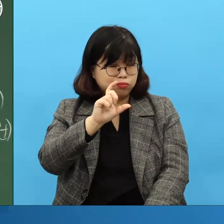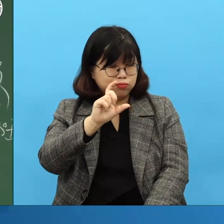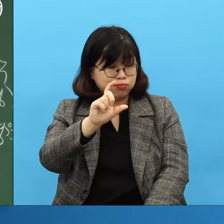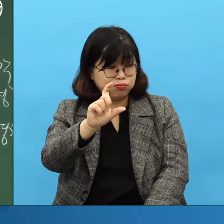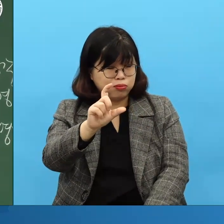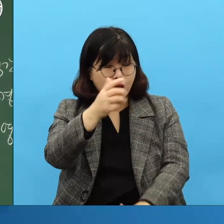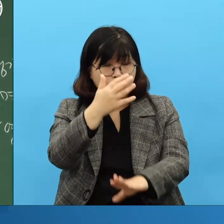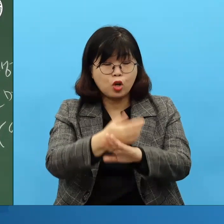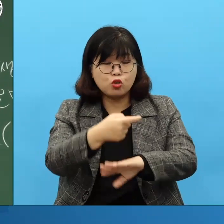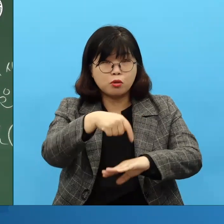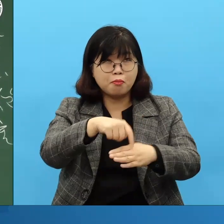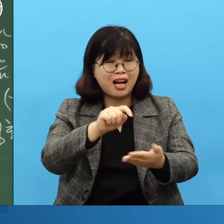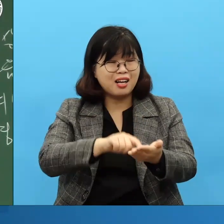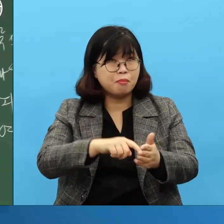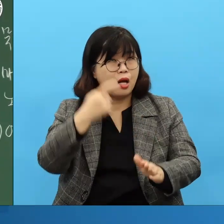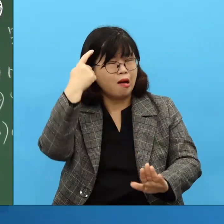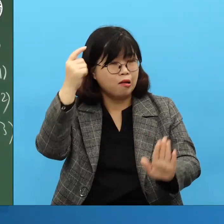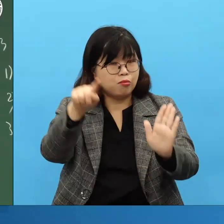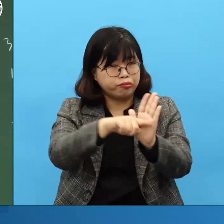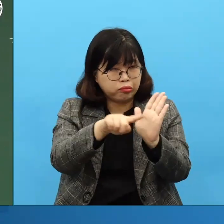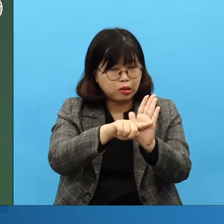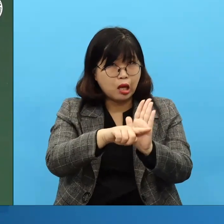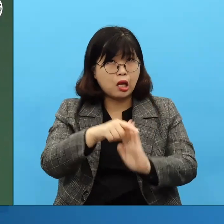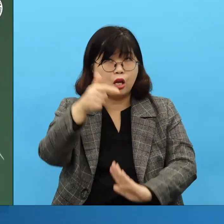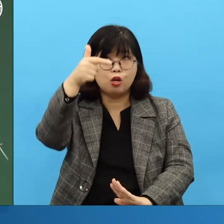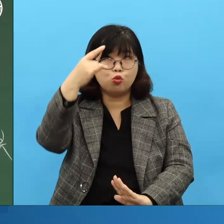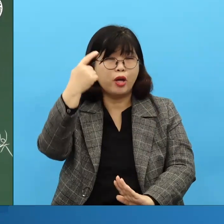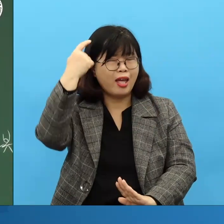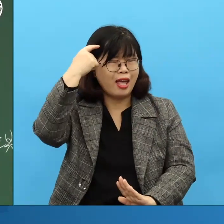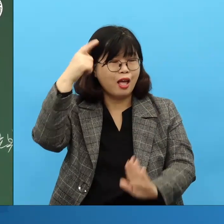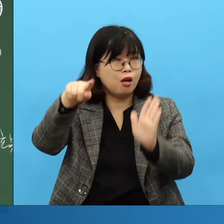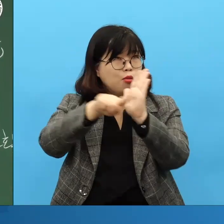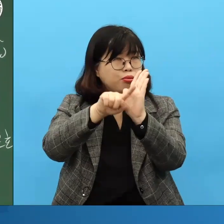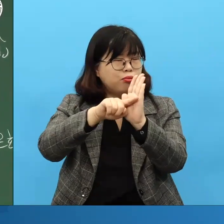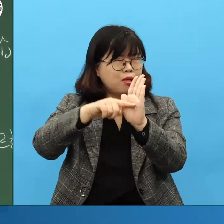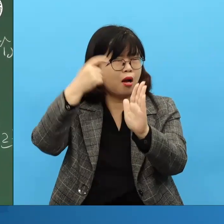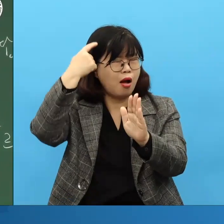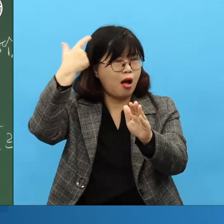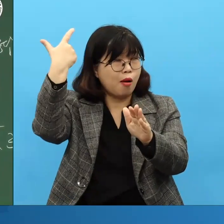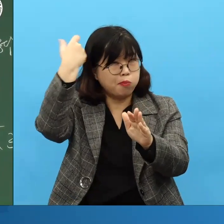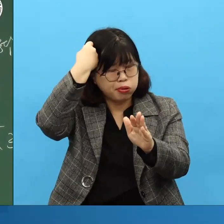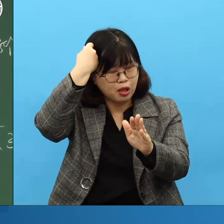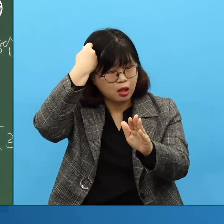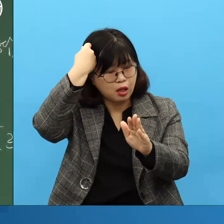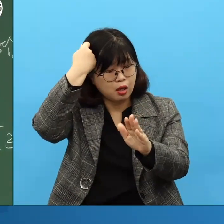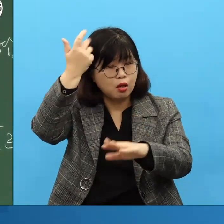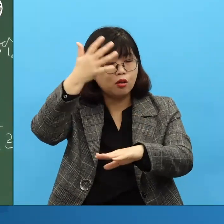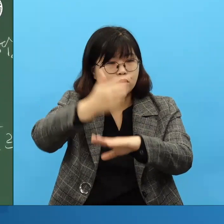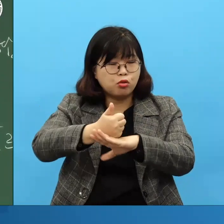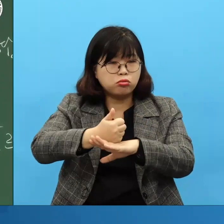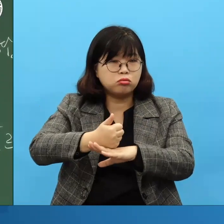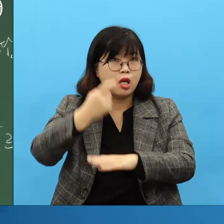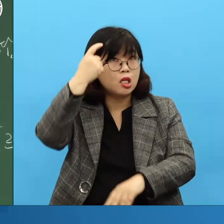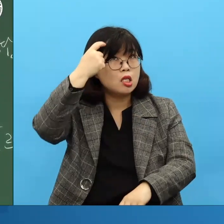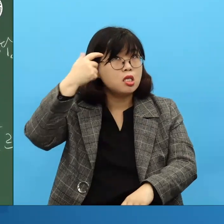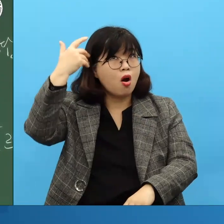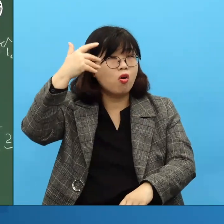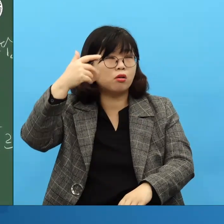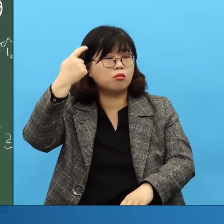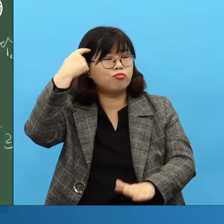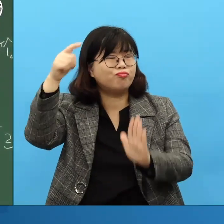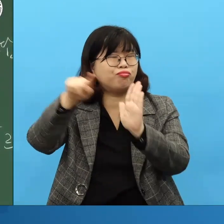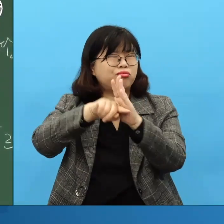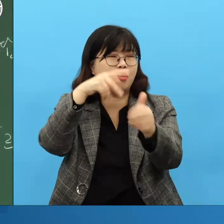so many negative, pessimistic thoughts, what is imprinted upon their brain can then enter into their souls. 이걸 막아줘야 됩니다. We must block